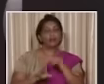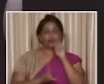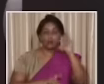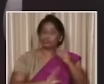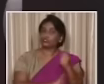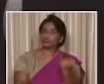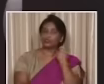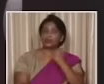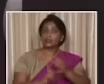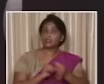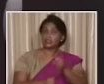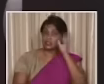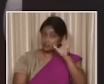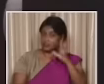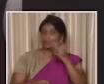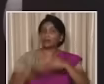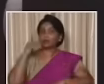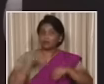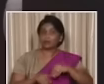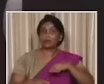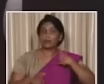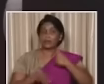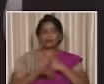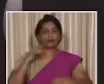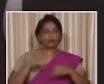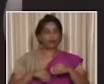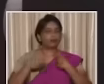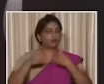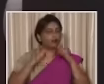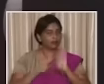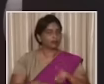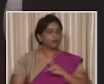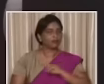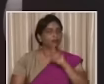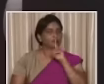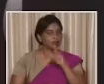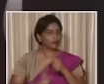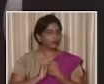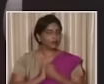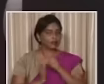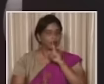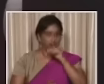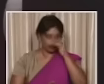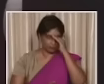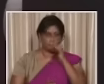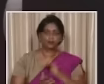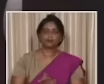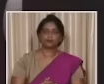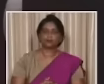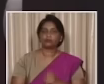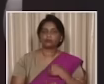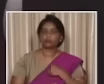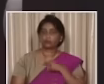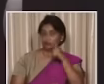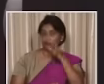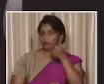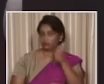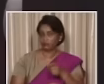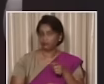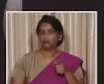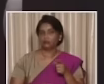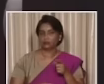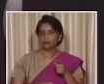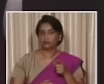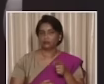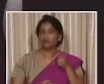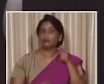ශක්තිය ජනාධිපතිවරණය මහමැතිවරණය අවසාන වශයෙන් මම ගරු කථානායකතුමනි මේක ඔබතුමාටත් වැදගත් වෙයි